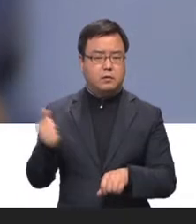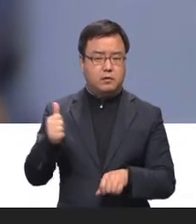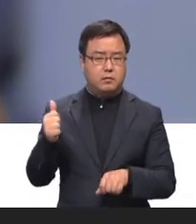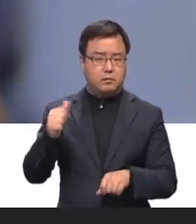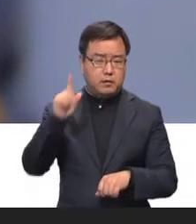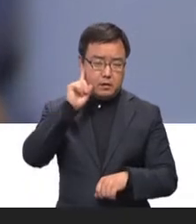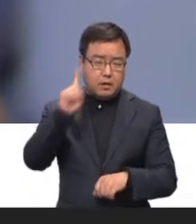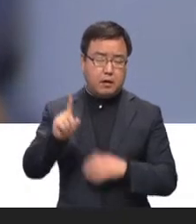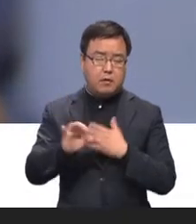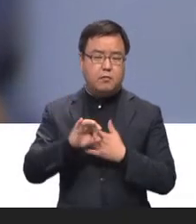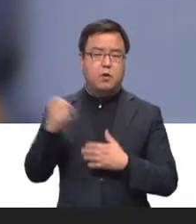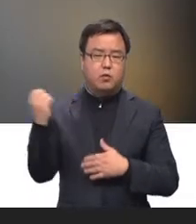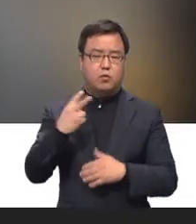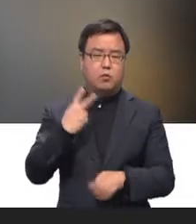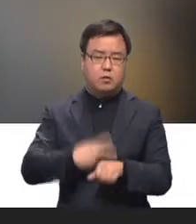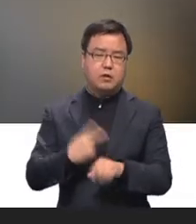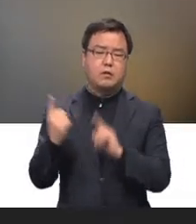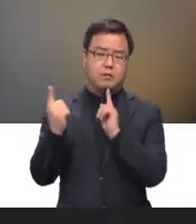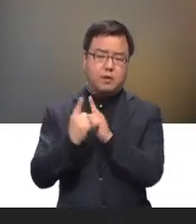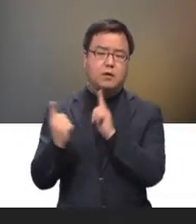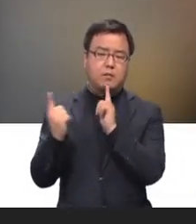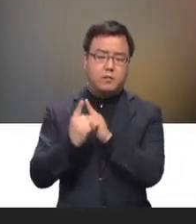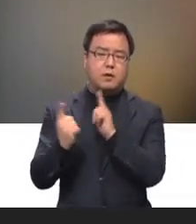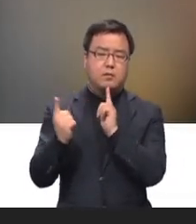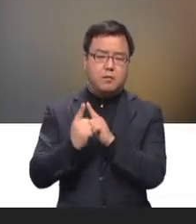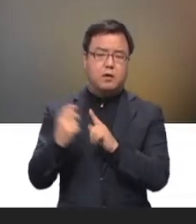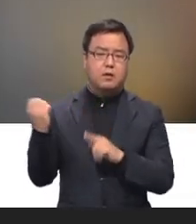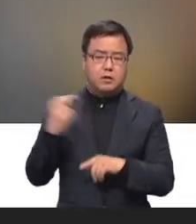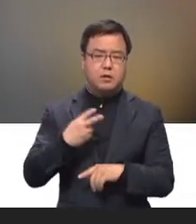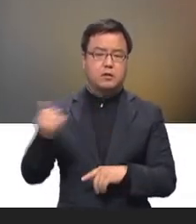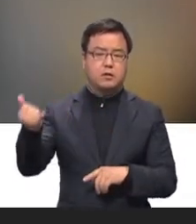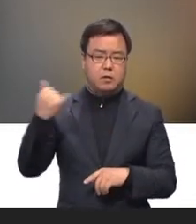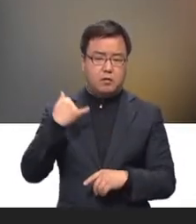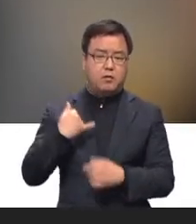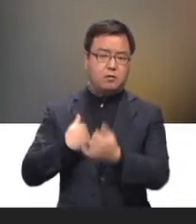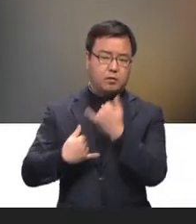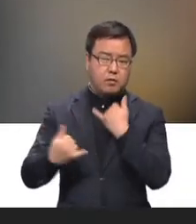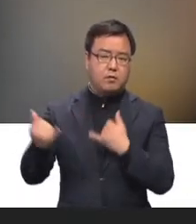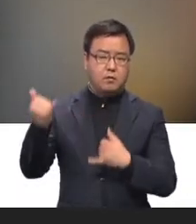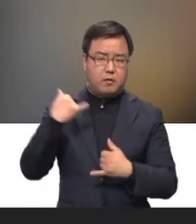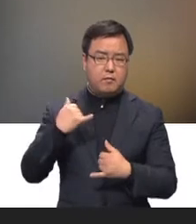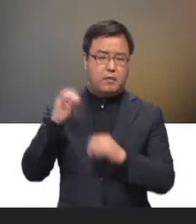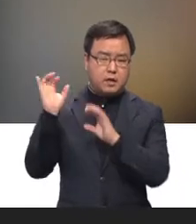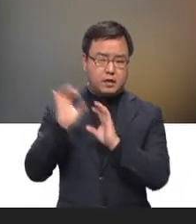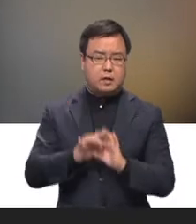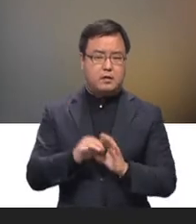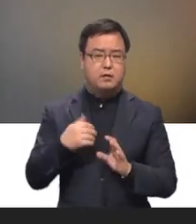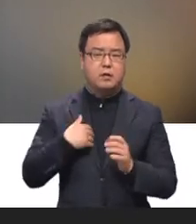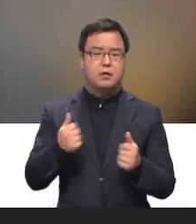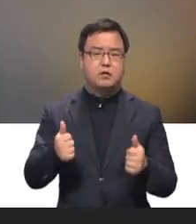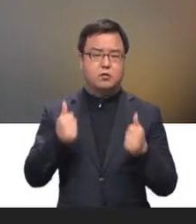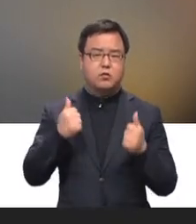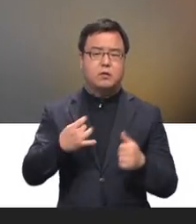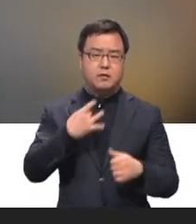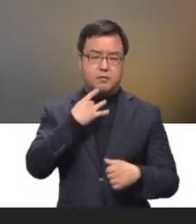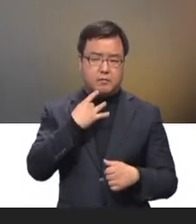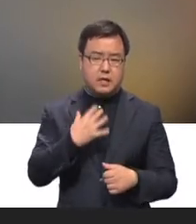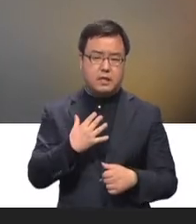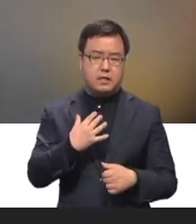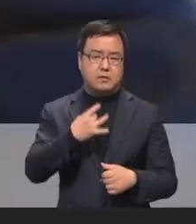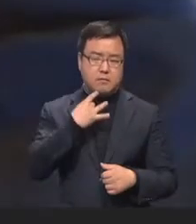선생님을 봐야 되는 거에요 그러면서 다시 올라 게 오고 계속 그래서 그 자존 졸업 마음을 기다렸어요